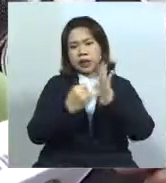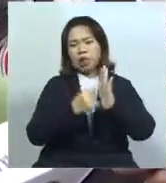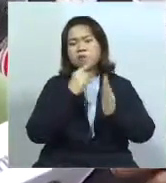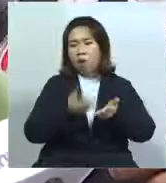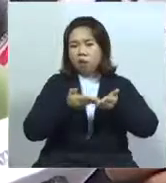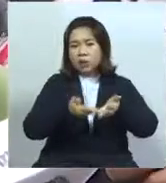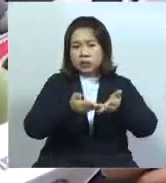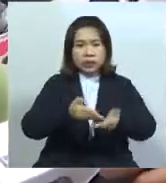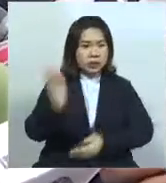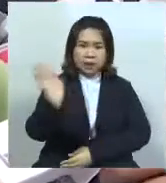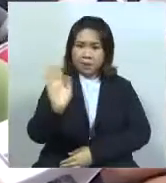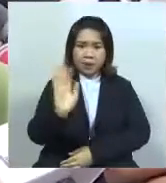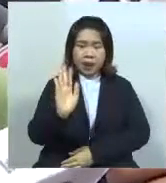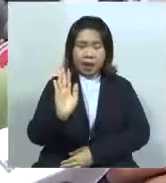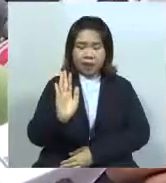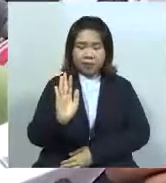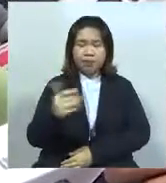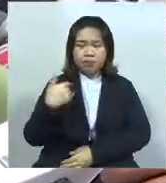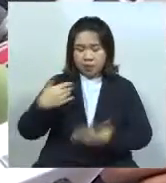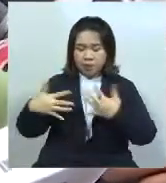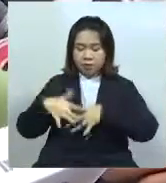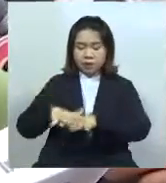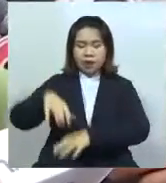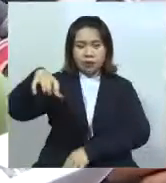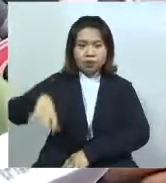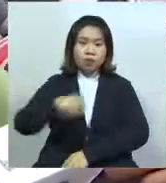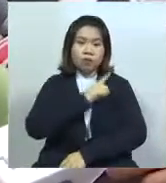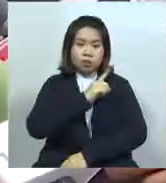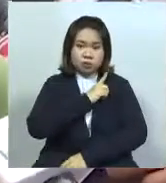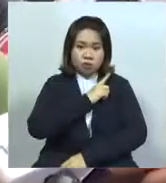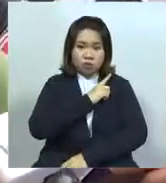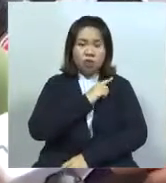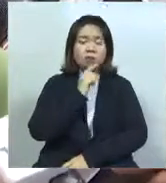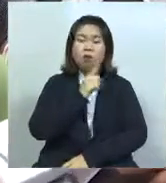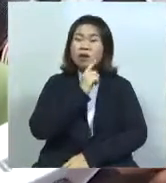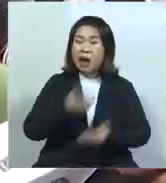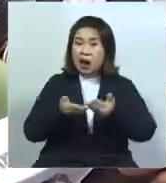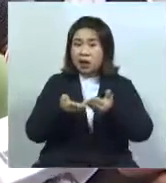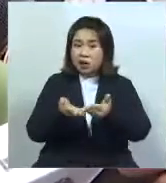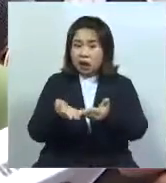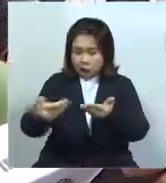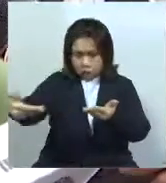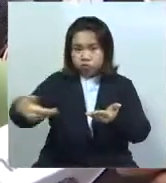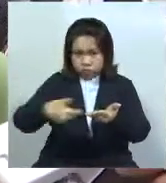ออกเลยนะครับแล้วก็จะประสานกองเรือภาคเนี่ยให้แจ้งเรือที่อยู่ข้างนอกเนี่ยให้กลับเข้าฝั่ง